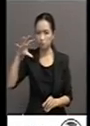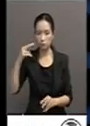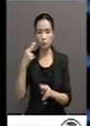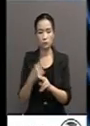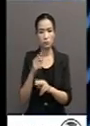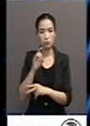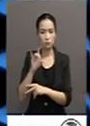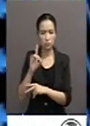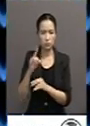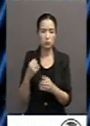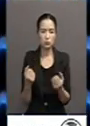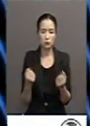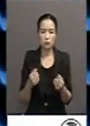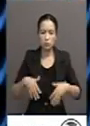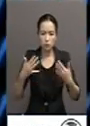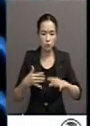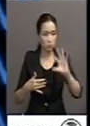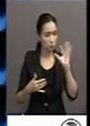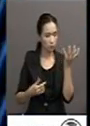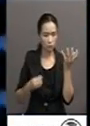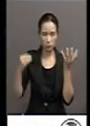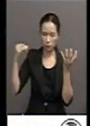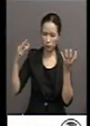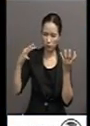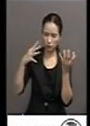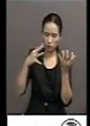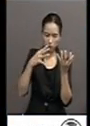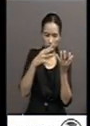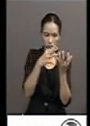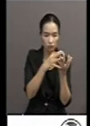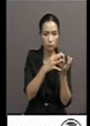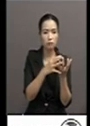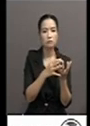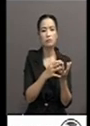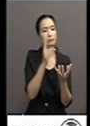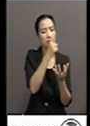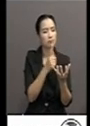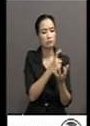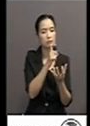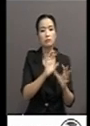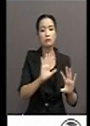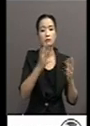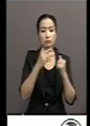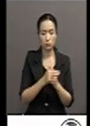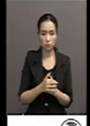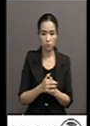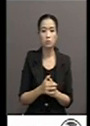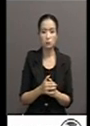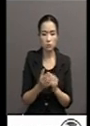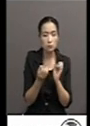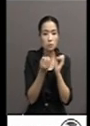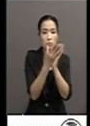ายคลื่นความร้อนจนสิ่งมีชีวิตบนโลกอยู่ไม่ได้นอกจากนั้นดวงอาทิตย์ที่โตขึ้นจะทำลายดาวเคราะห์ที่อยู่ใกล้ดวงอา